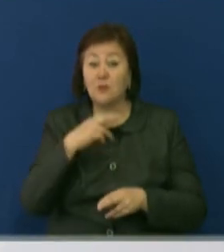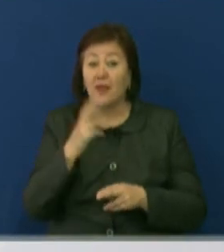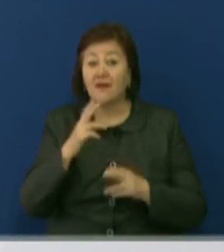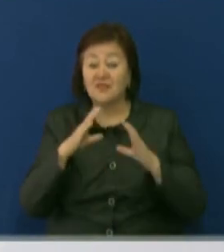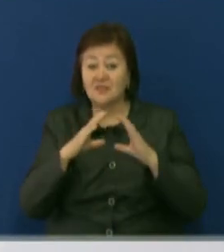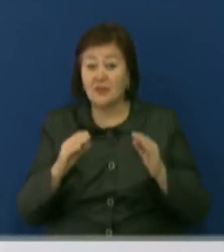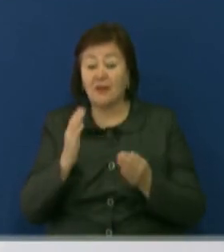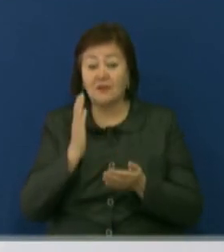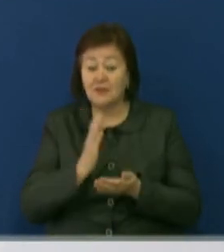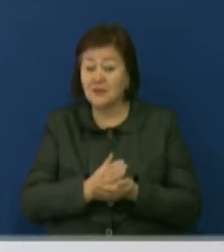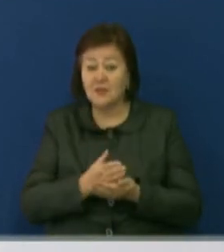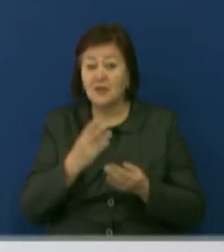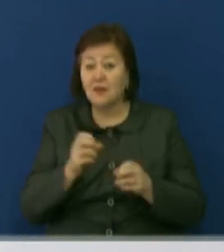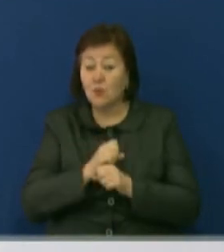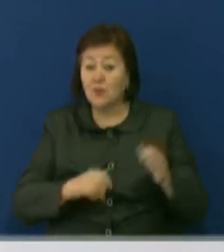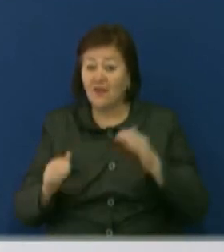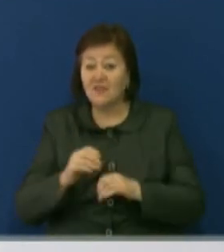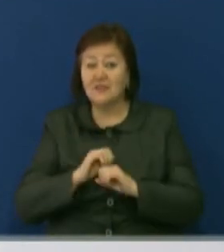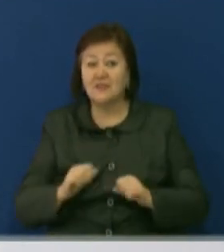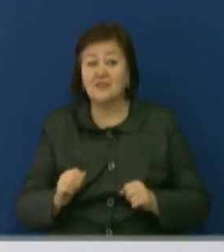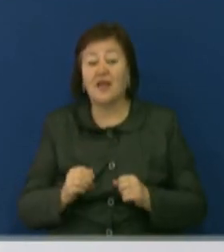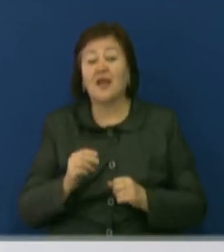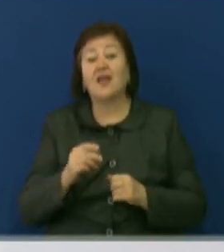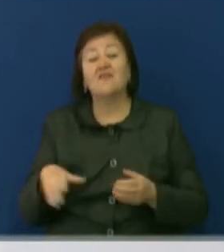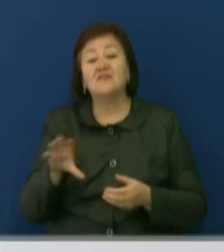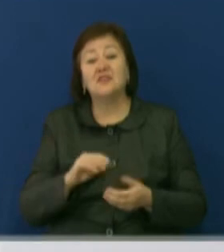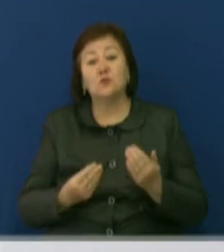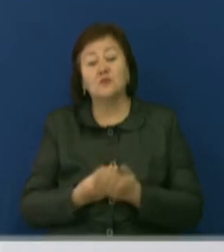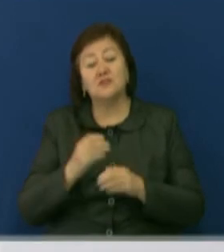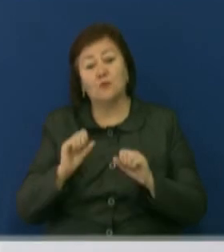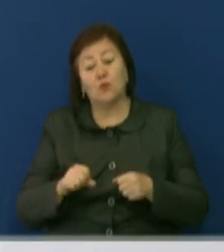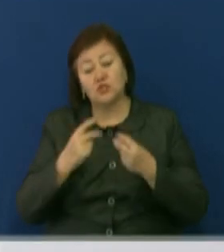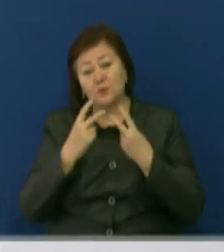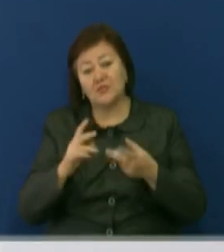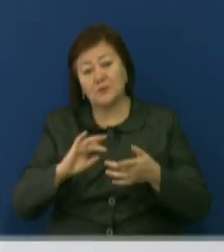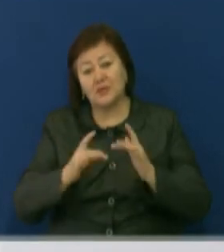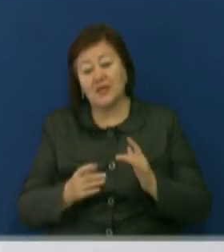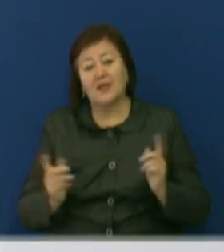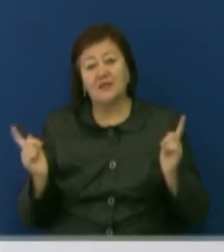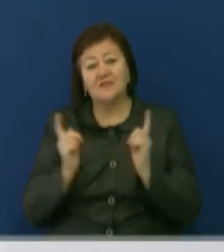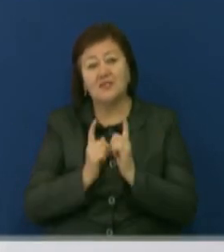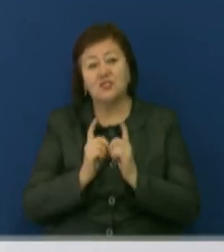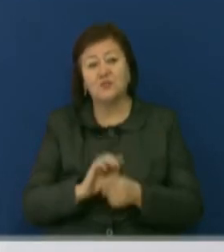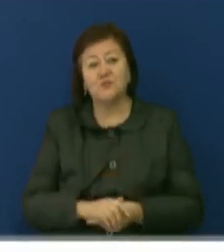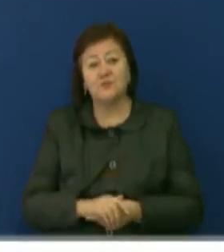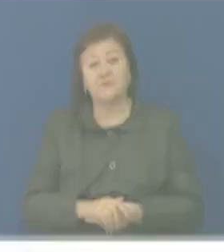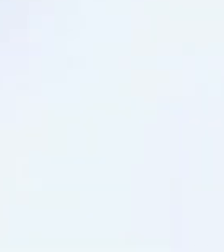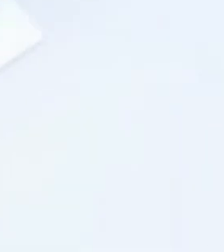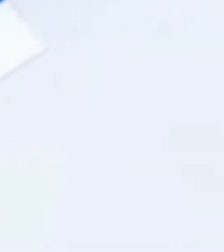Бүгінге осы жаңалықтарымыздың толық нұсқасын семейтв.кз сайтынан көре аласыздар. Назарларыңызға рахмет, аман сау болыңыздар.